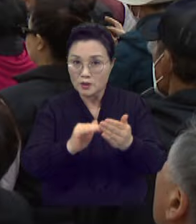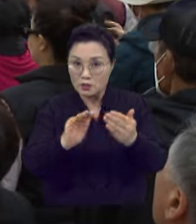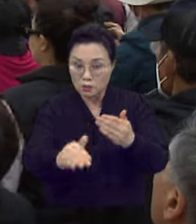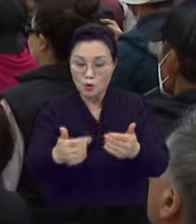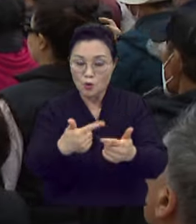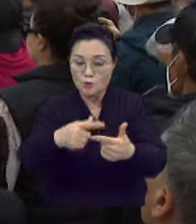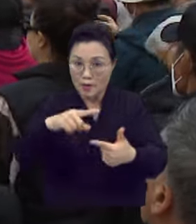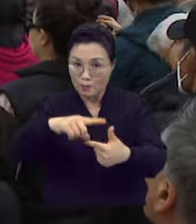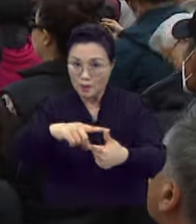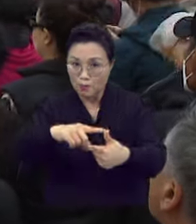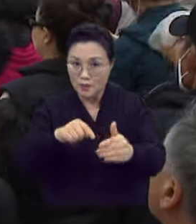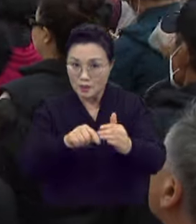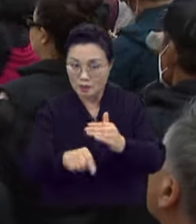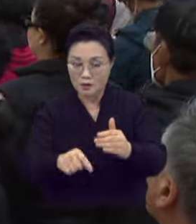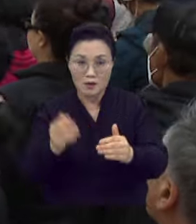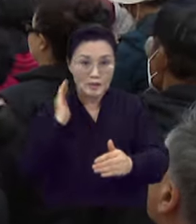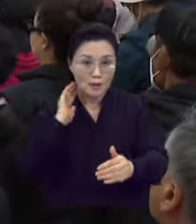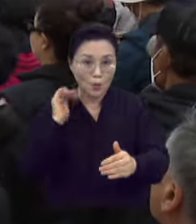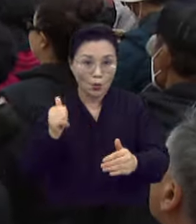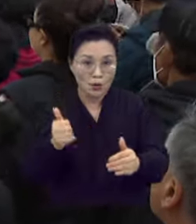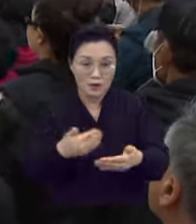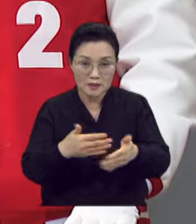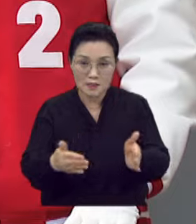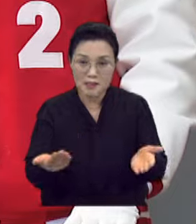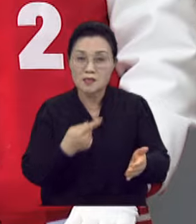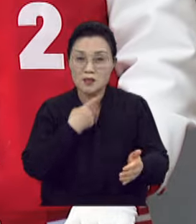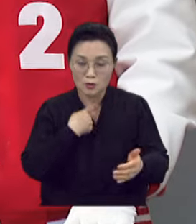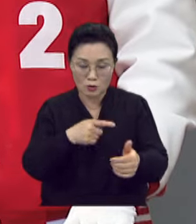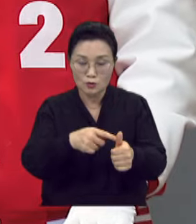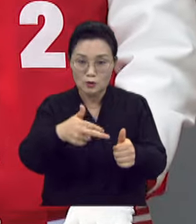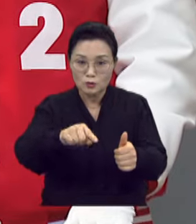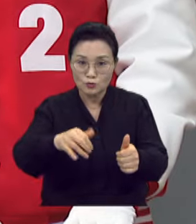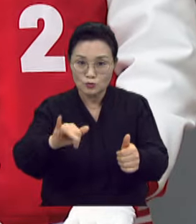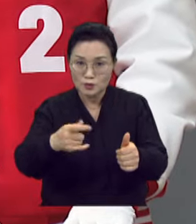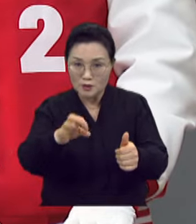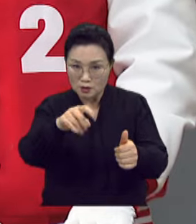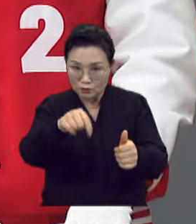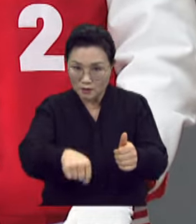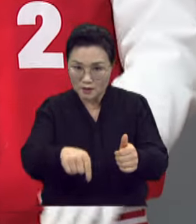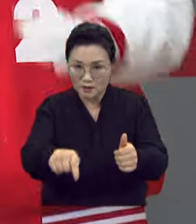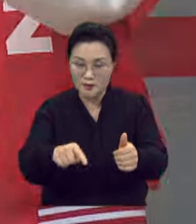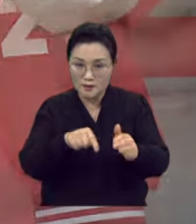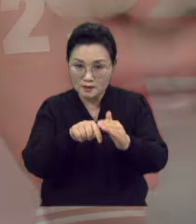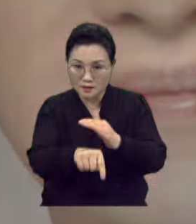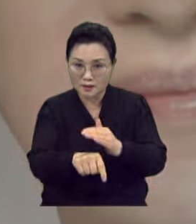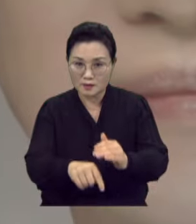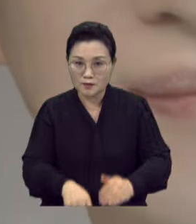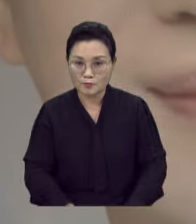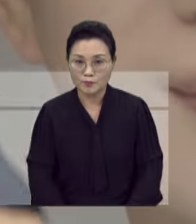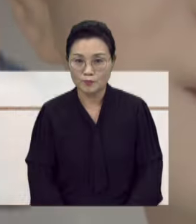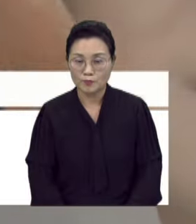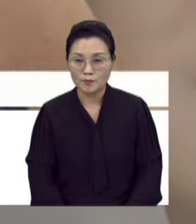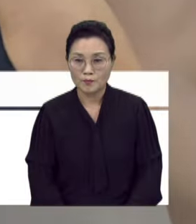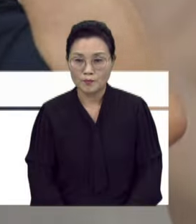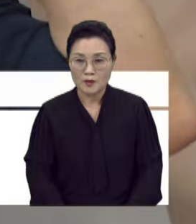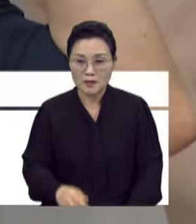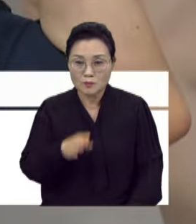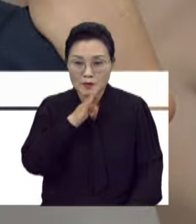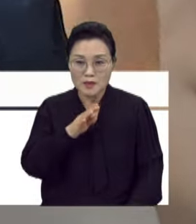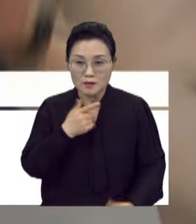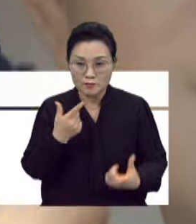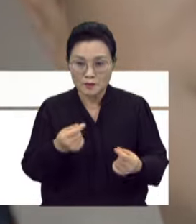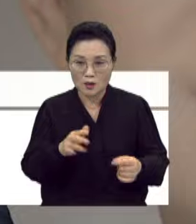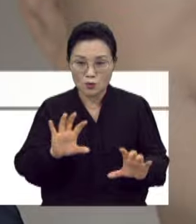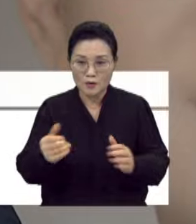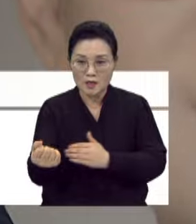PK 방문에서 대통령실 출신 주진우 후보를 찾아 여권 새 결집을 강조했습니다. 정말 그렇습니다. 저희가